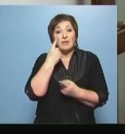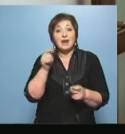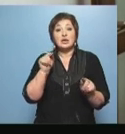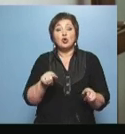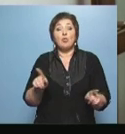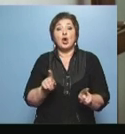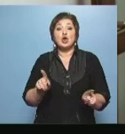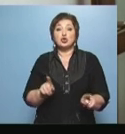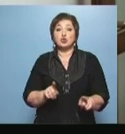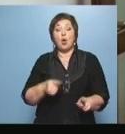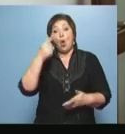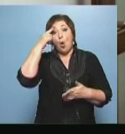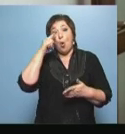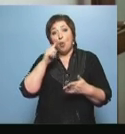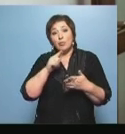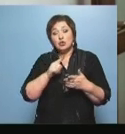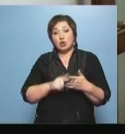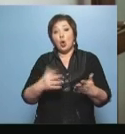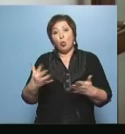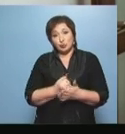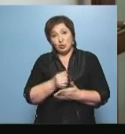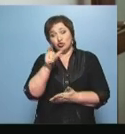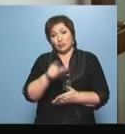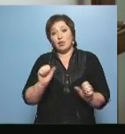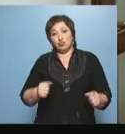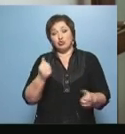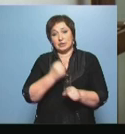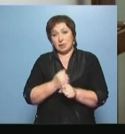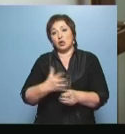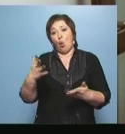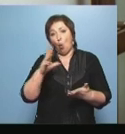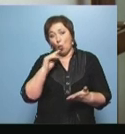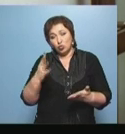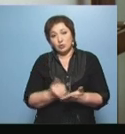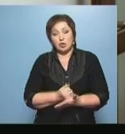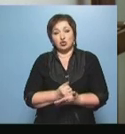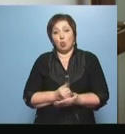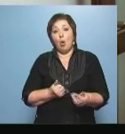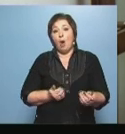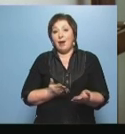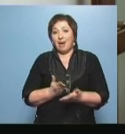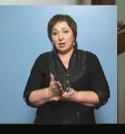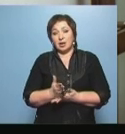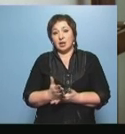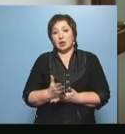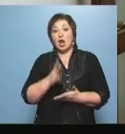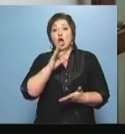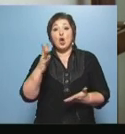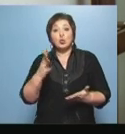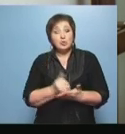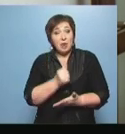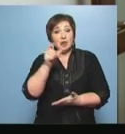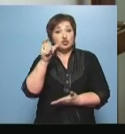мое глубокое убеждение, что только успешный человек может сделать успешной нашу республику, нашу страну в целом. И успех